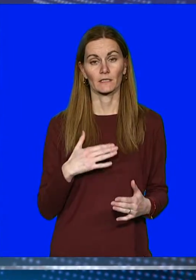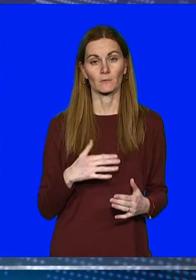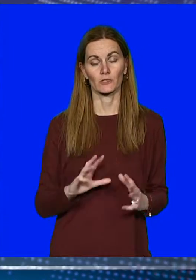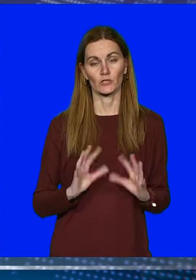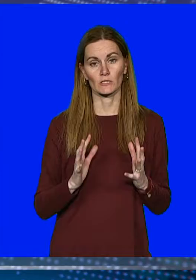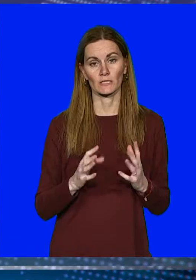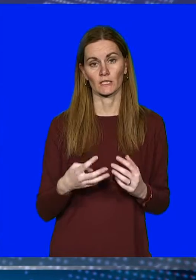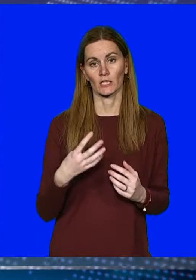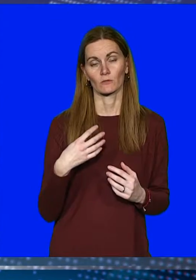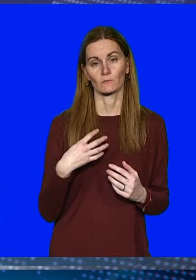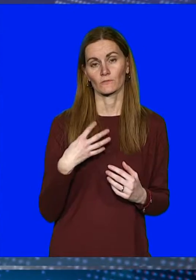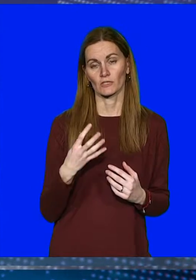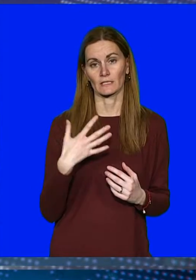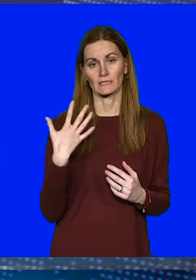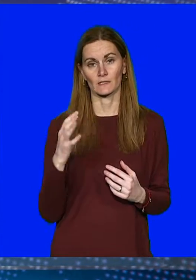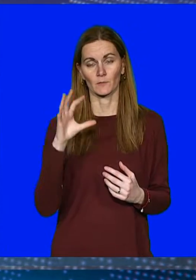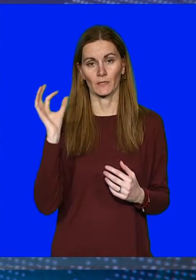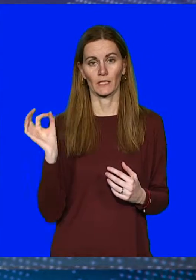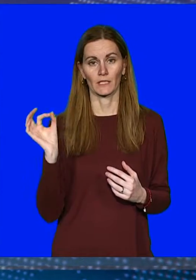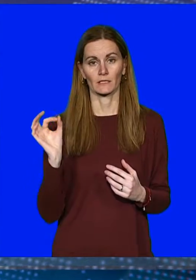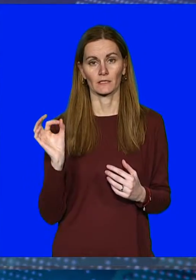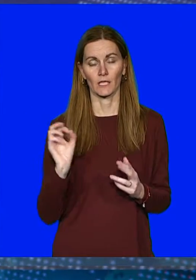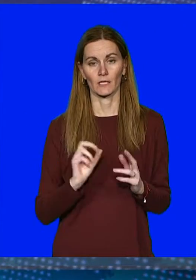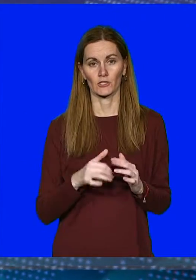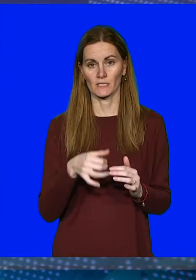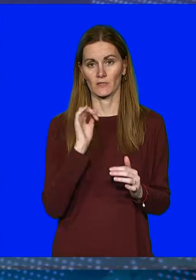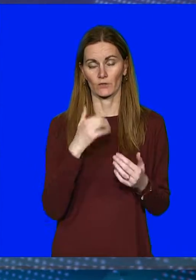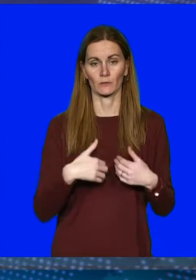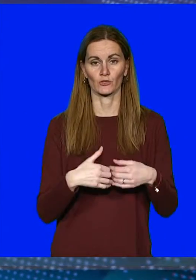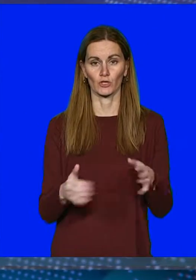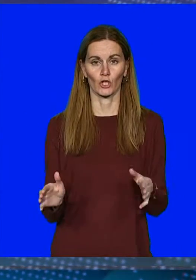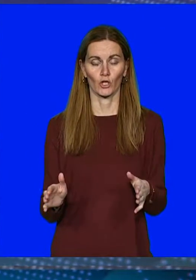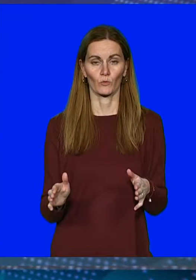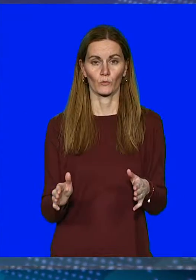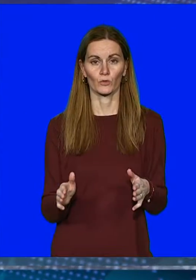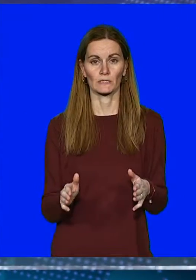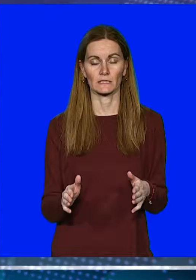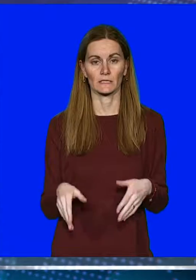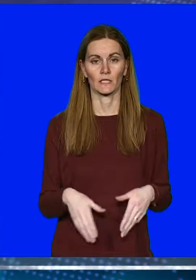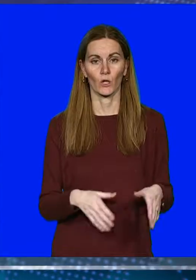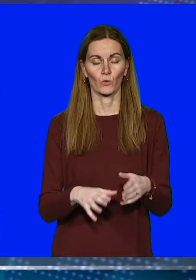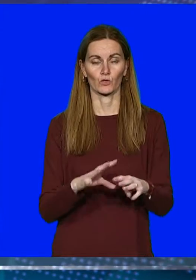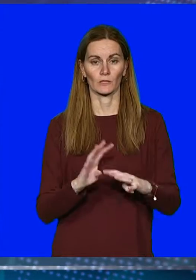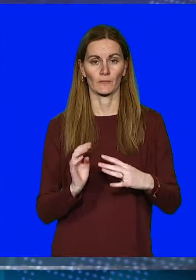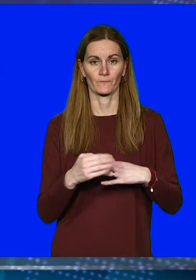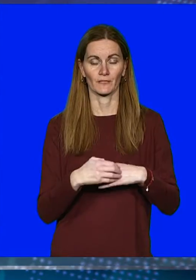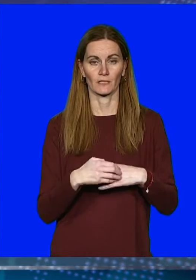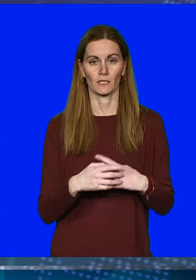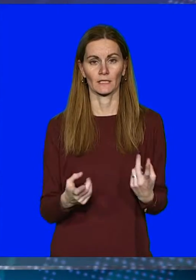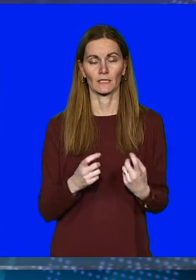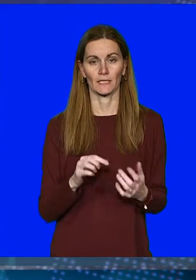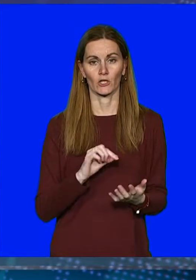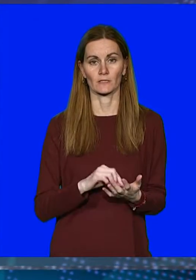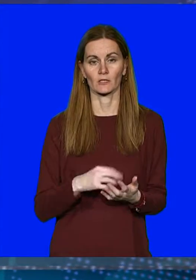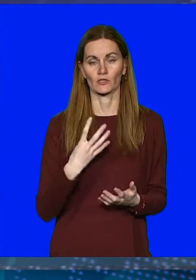i nadamo se da će kroz nekih idućih mjesec i po dana se voda moći pustiti u vodoopskrbni sustav grada